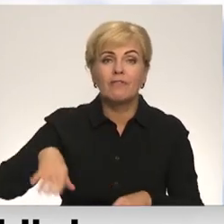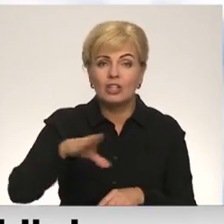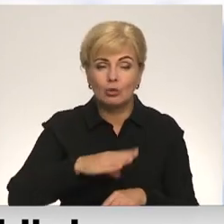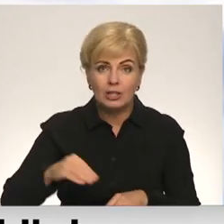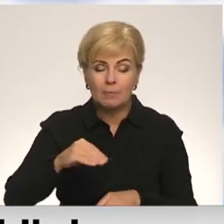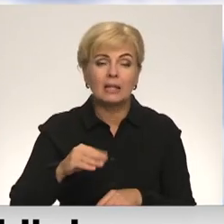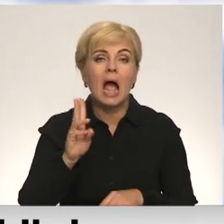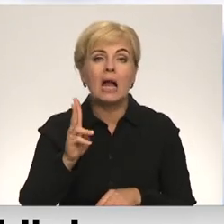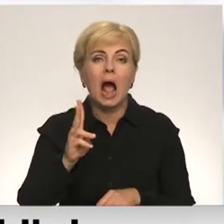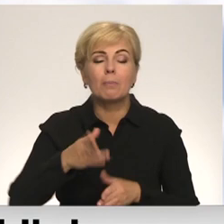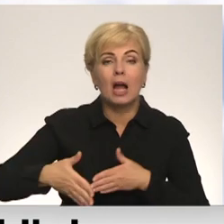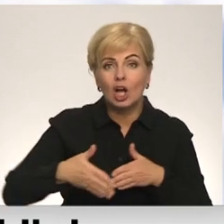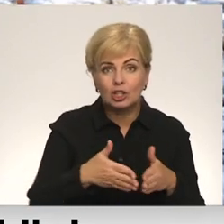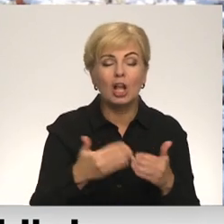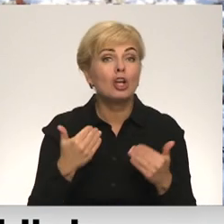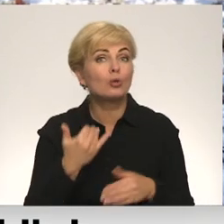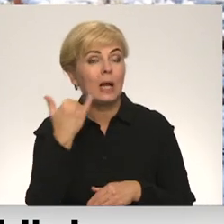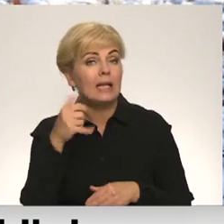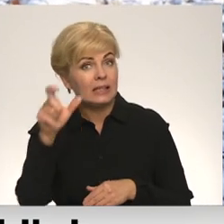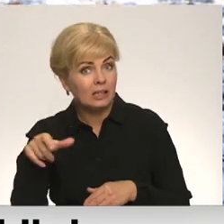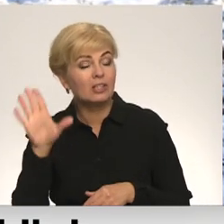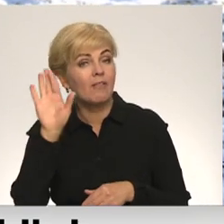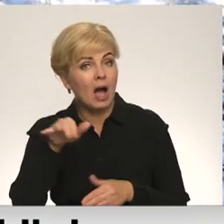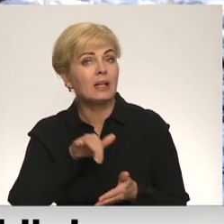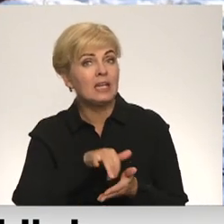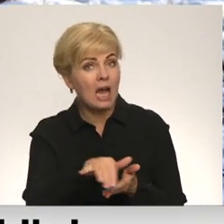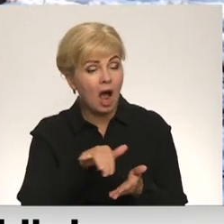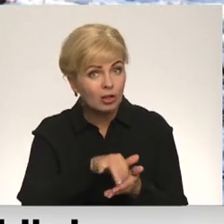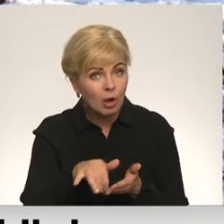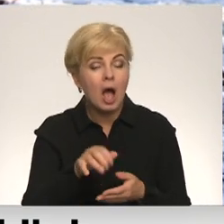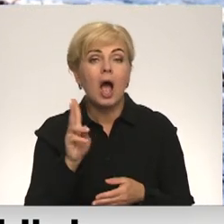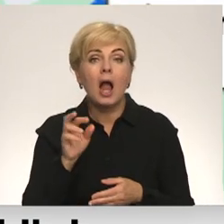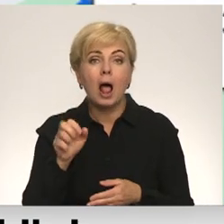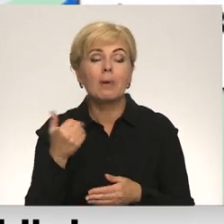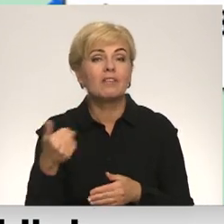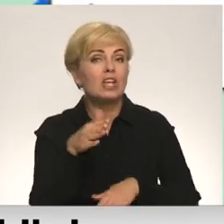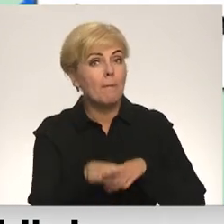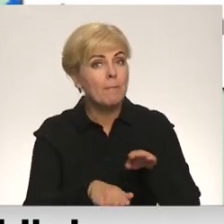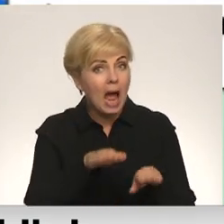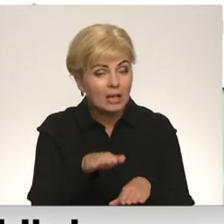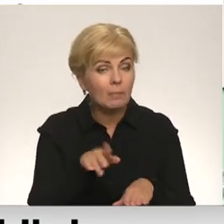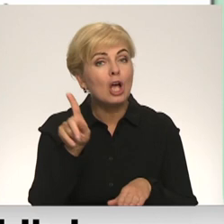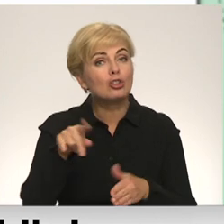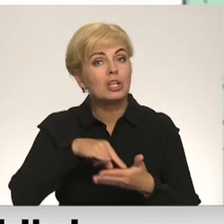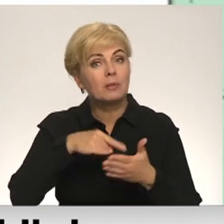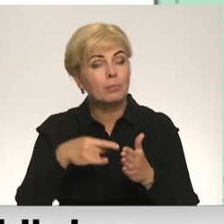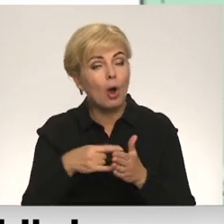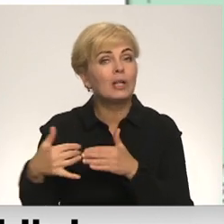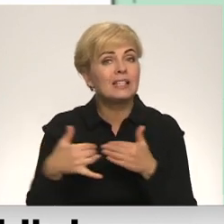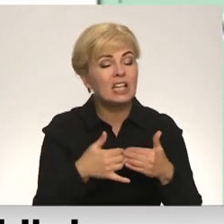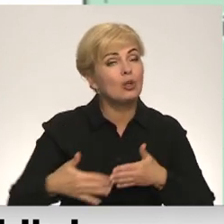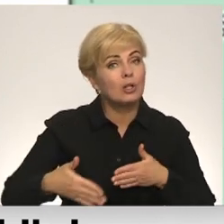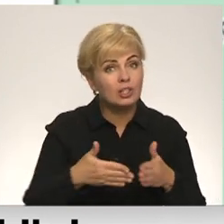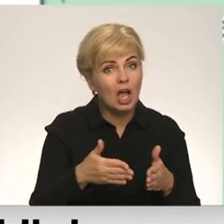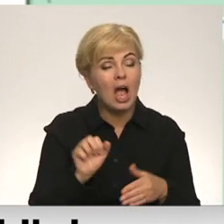Kalpaka ceļš. Jau šobrīd interesenti var doties pārgājienā pa Oskara Kalpaka pēdām, bet šis ir projekts, kas viņa cīņas ceļu